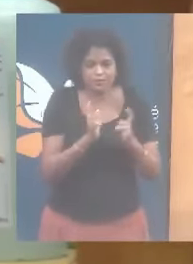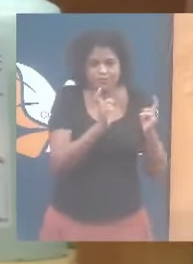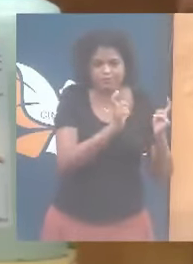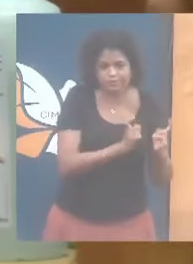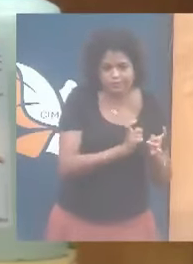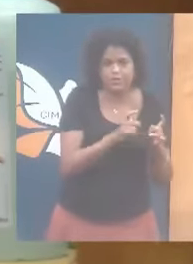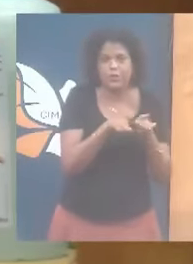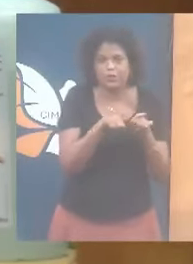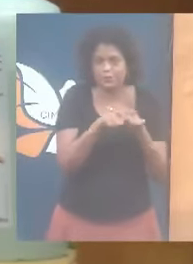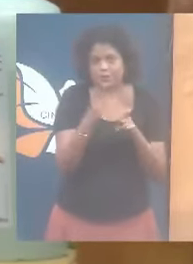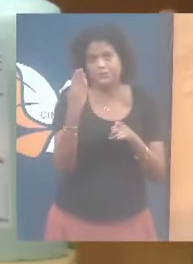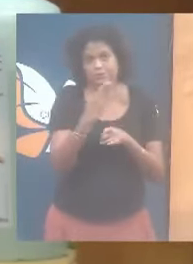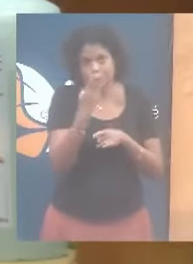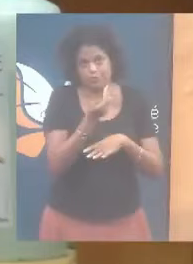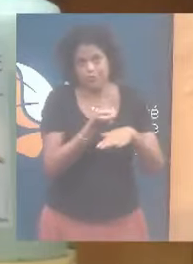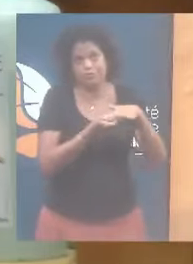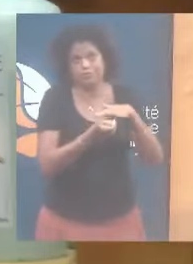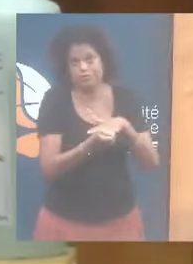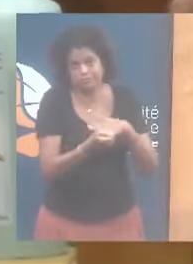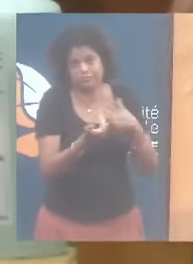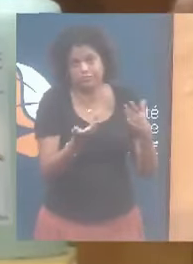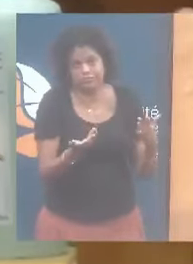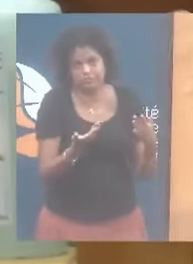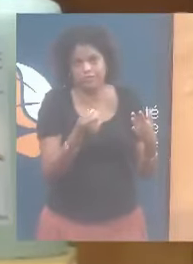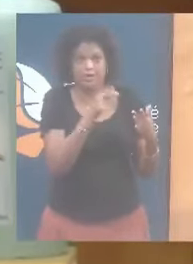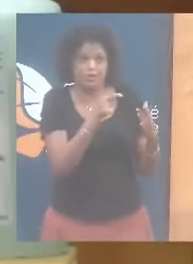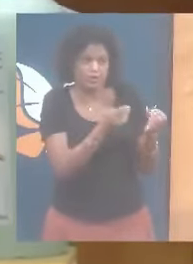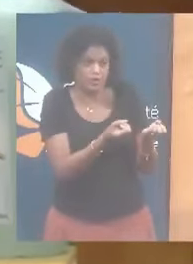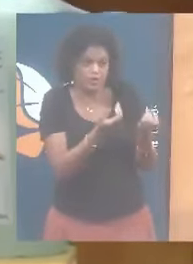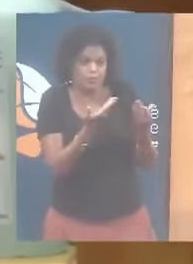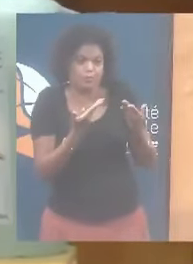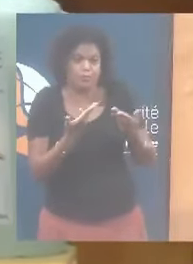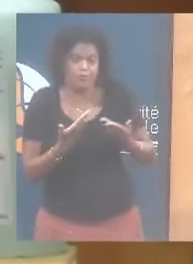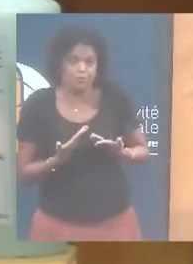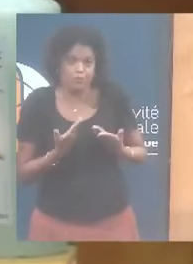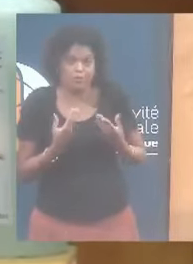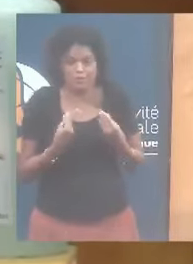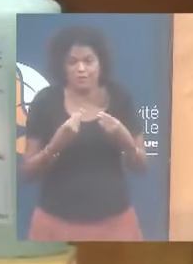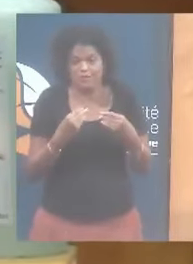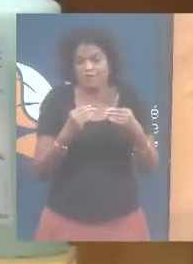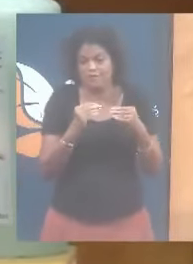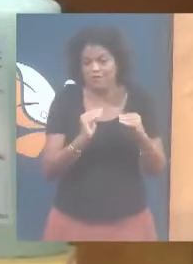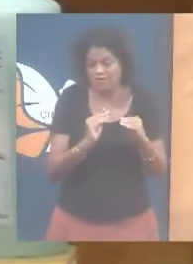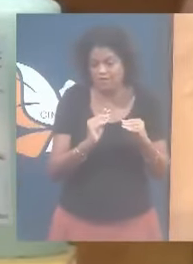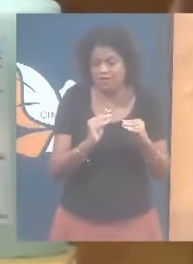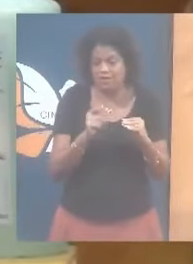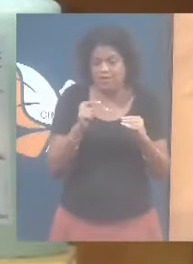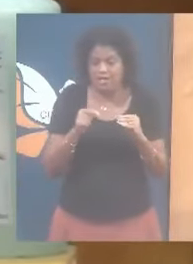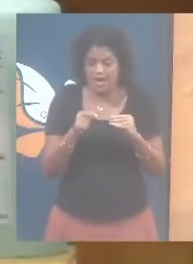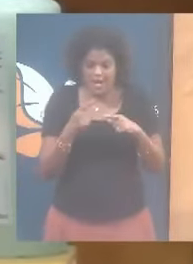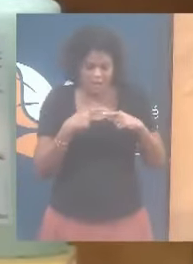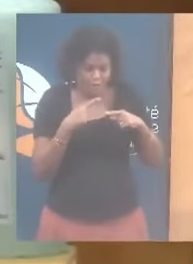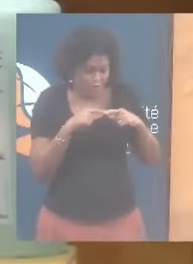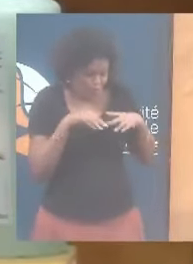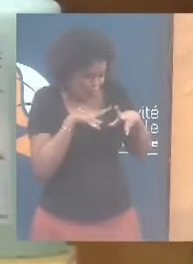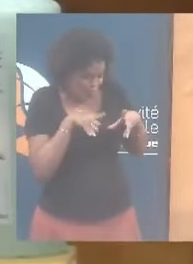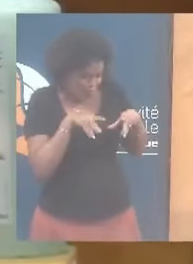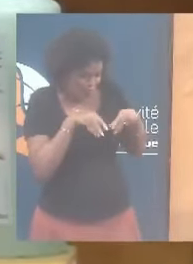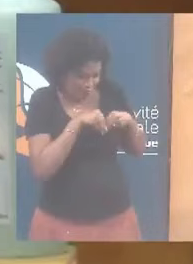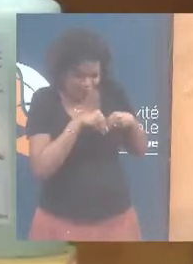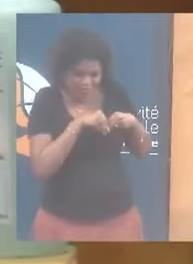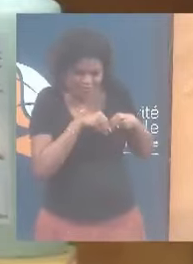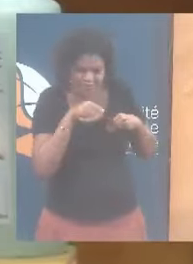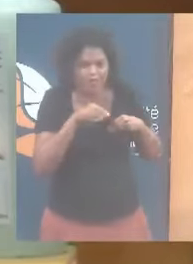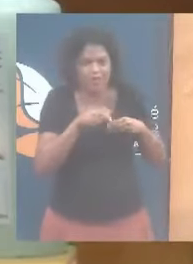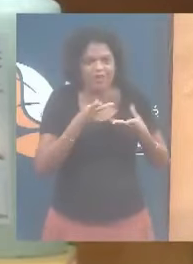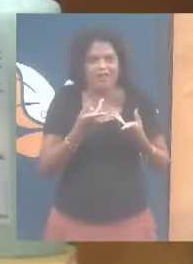de financement. Donc, vous nous proposez un peu, comme on dit, vendre un peu les bijoux de famille pour faire entrer un peu d'argent. J'ai compris